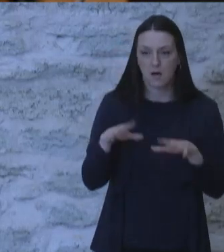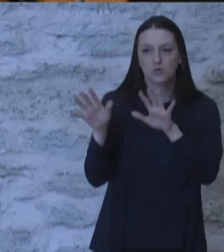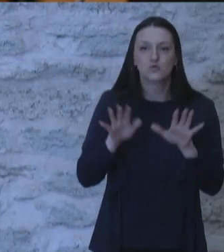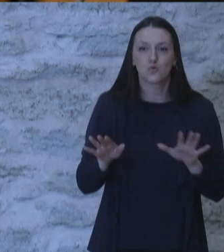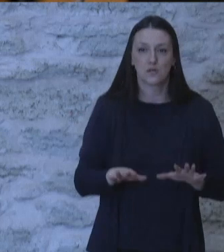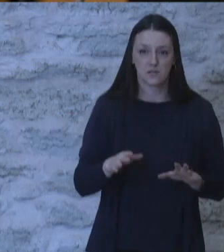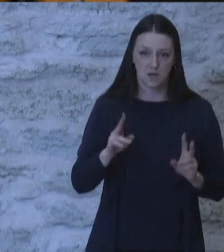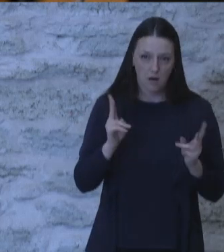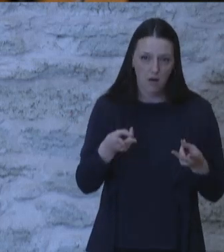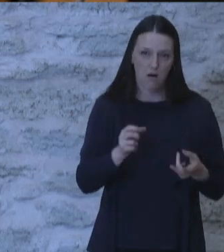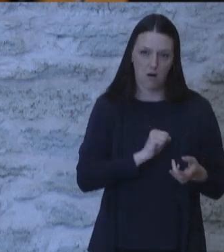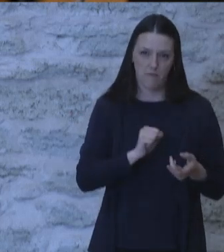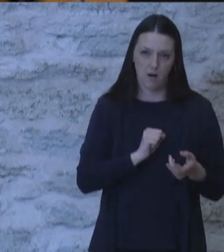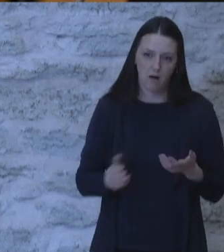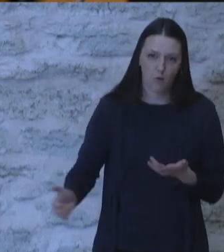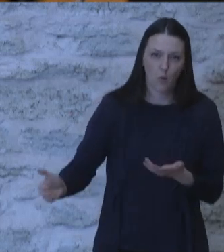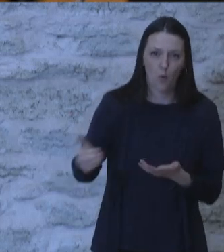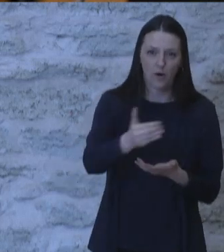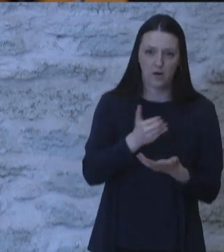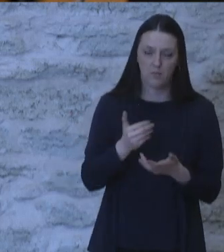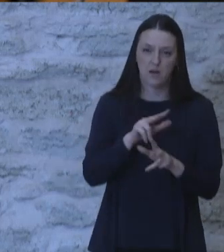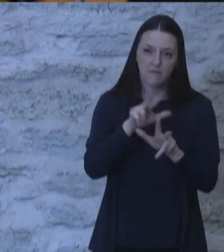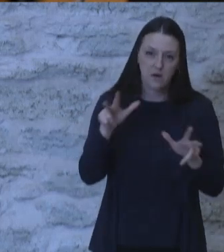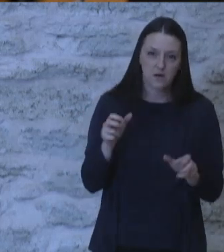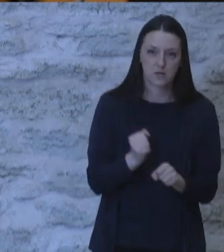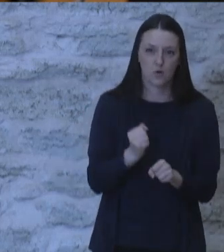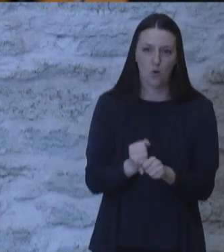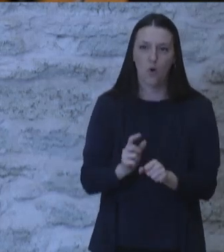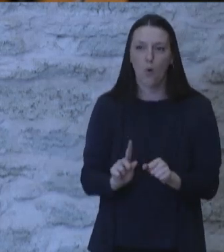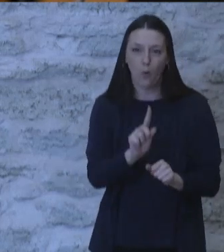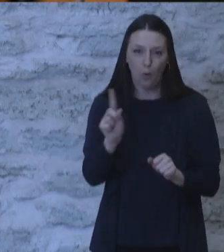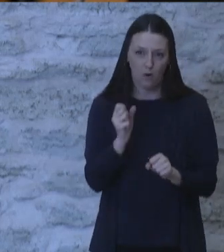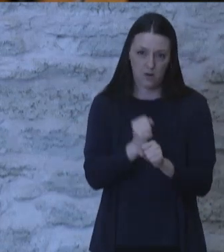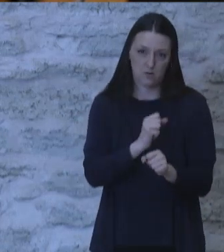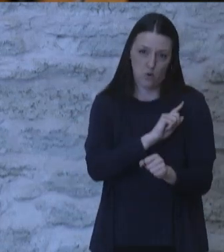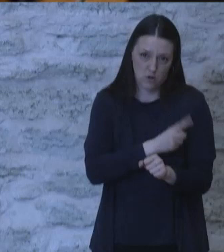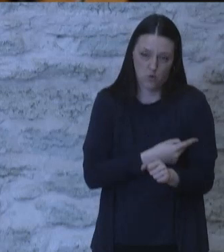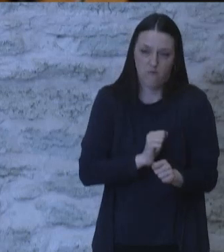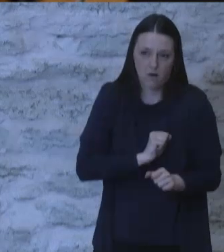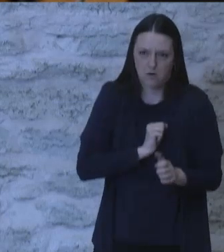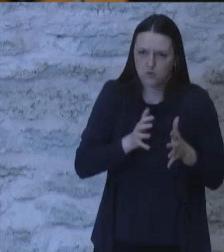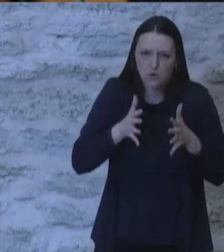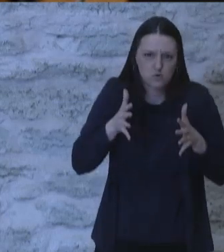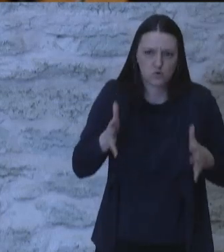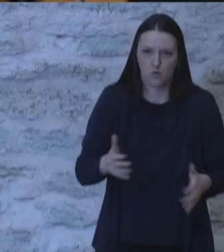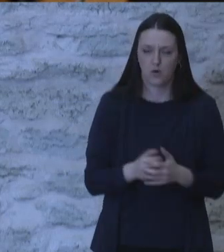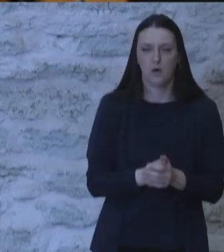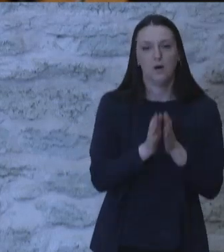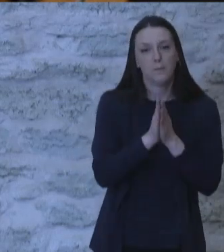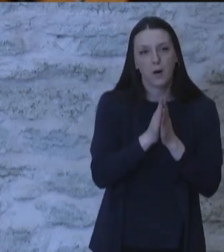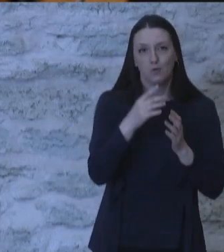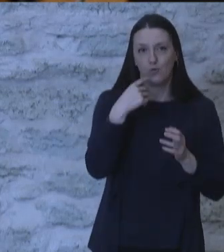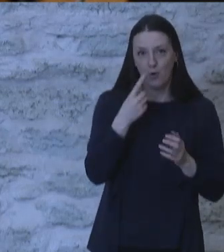massiivne võõrtöö ja hooajatöö vajadus on hästi suur. Palun öelge, mida